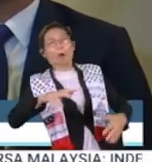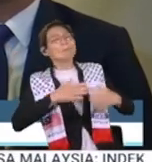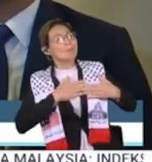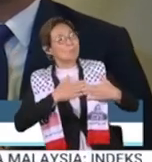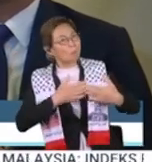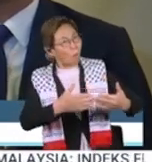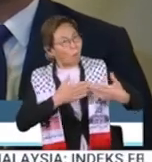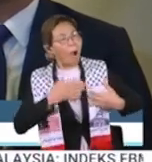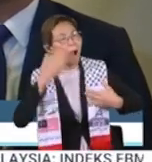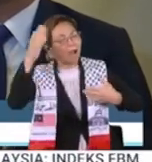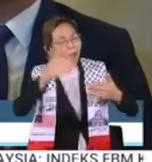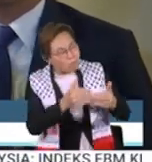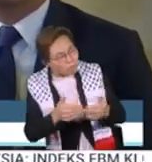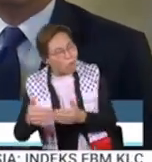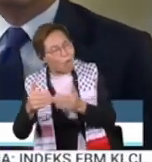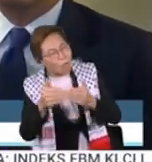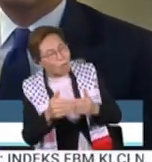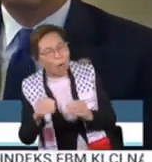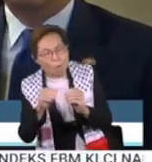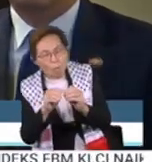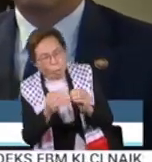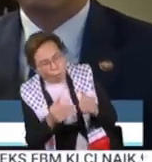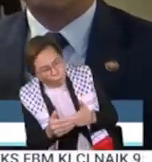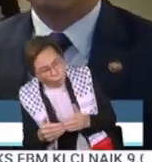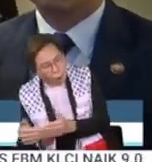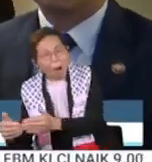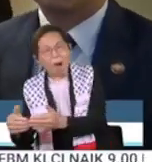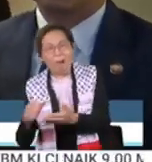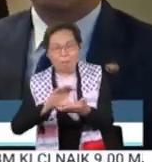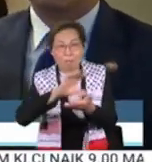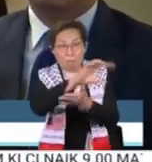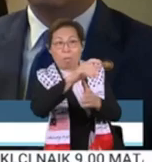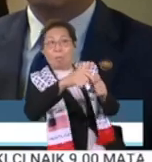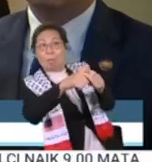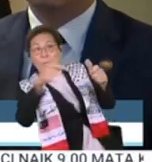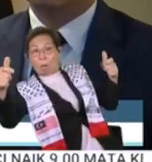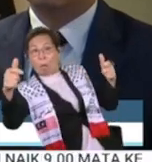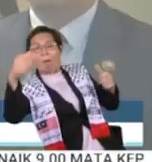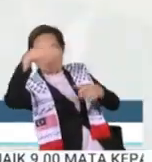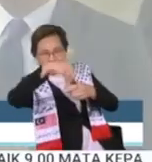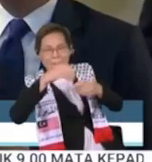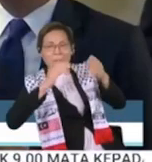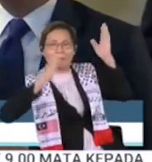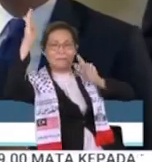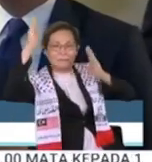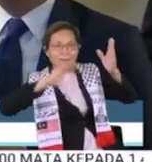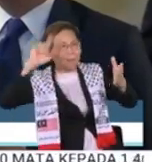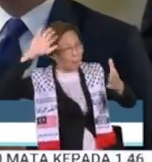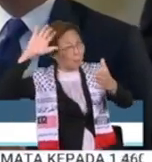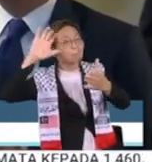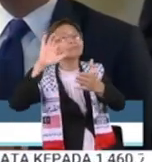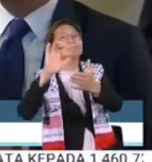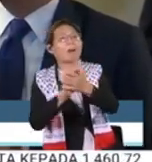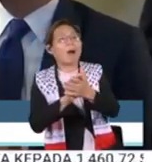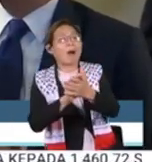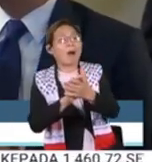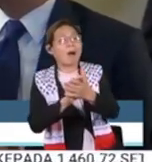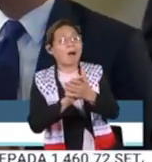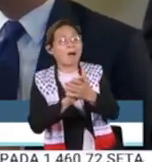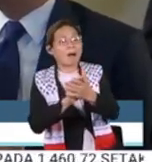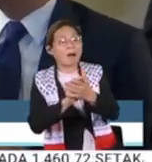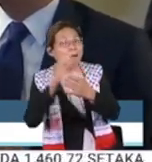dan akan melanjutkan pelaburan secara besar di Malaysia. Keyakinan mereka